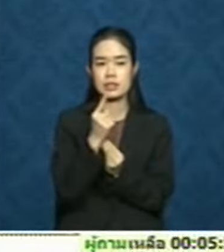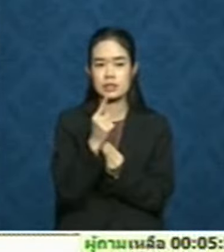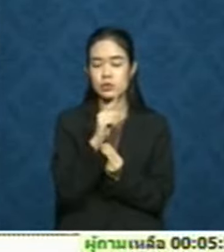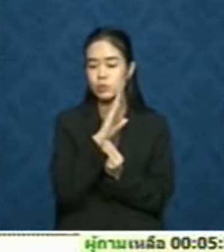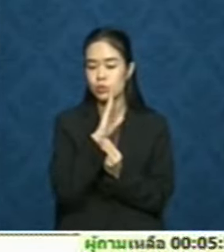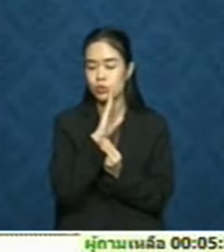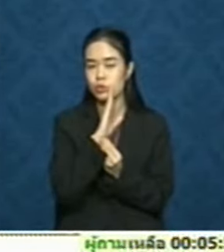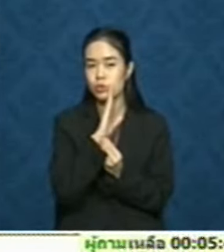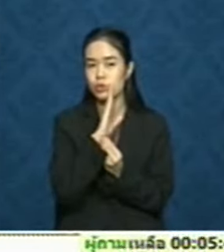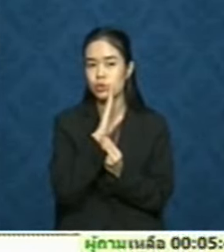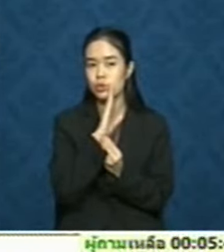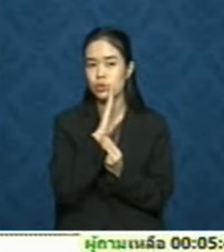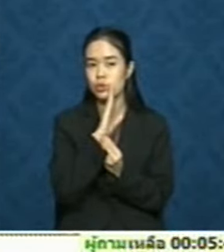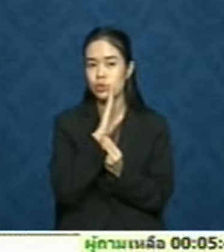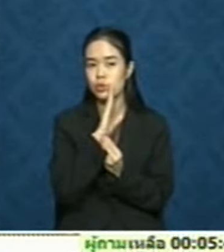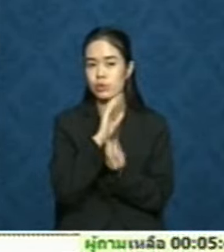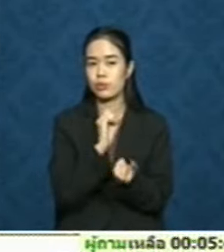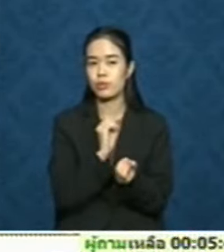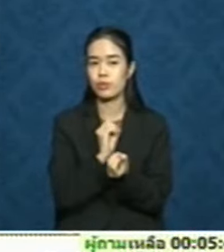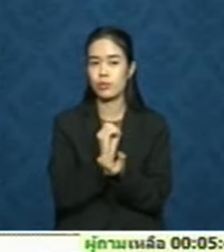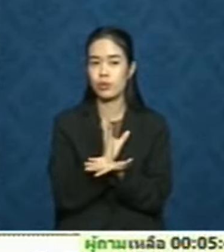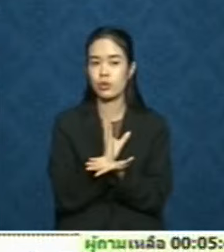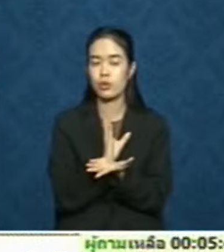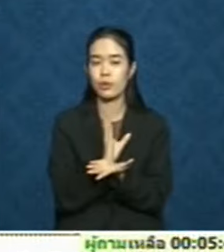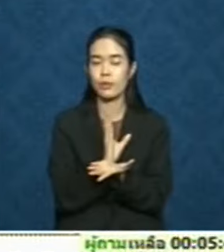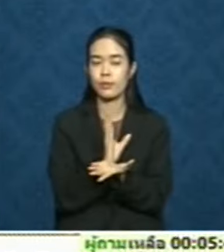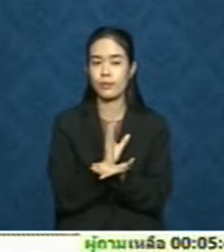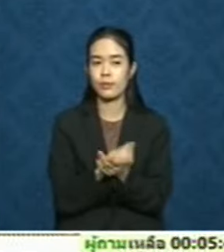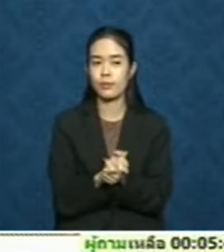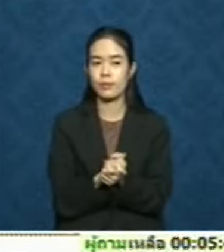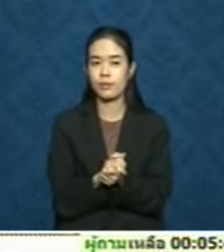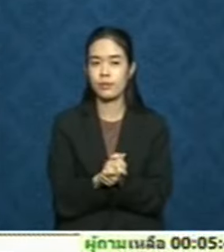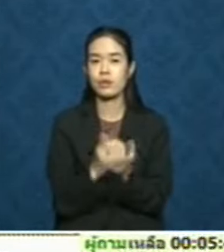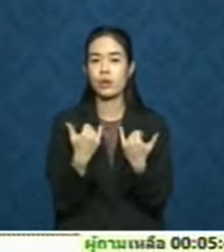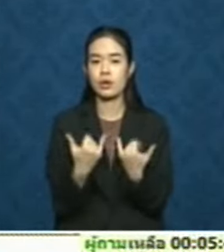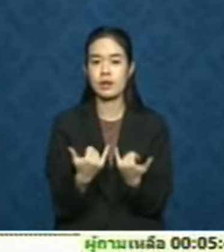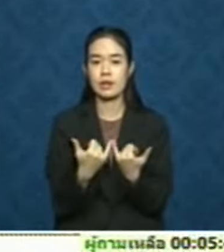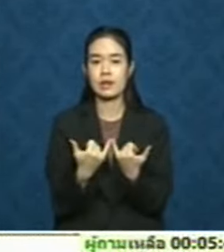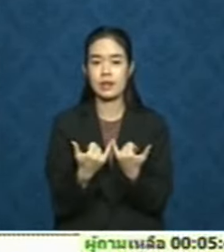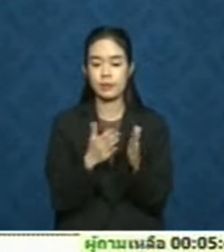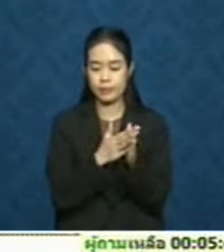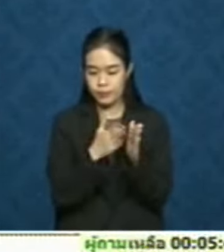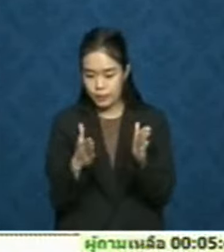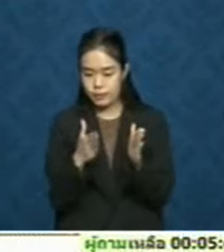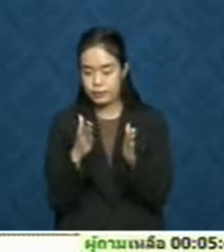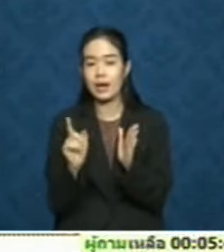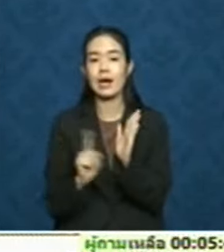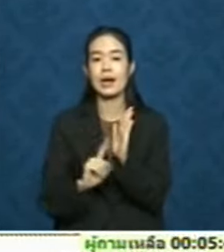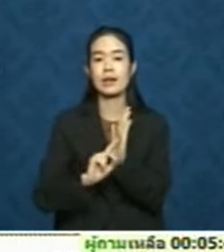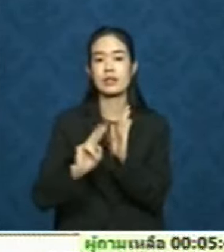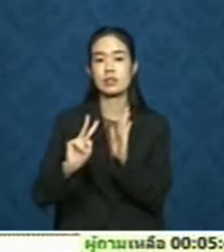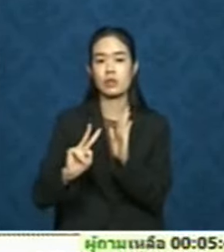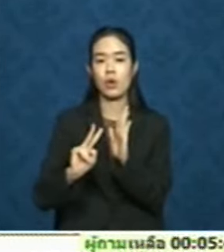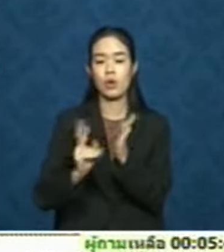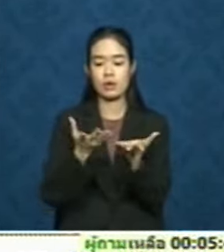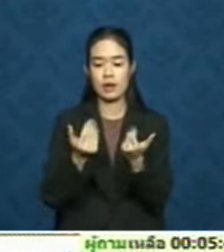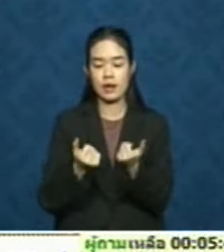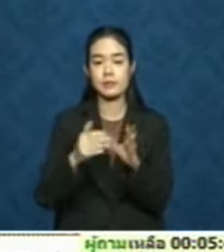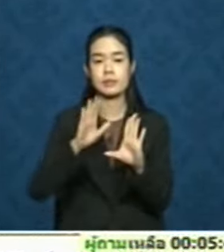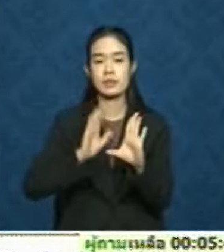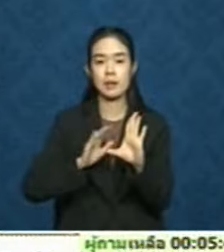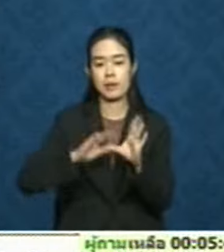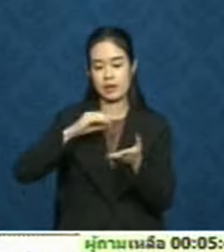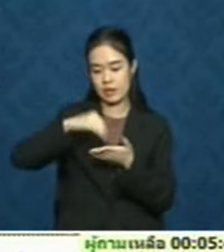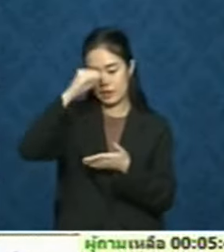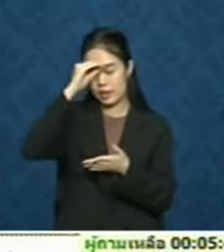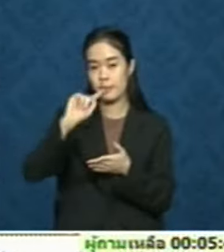ดรับนั้นมีผลขณะนี้อยู่ในช่วงการรับช่วงที่2ของสถาบันจะมีปัญหาครับ